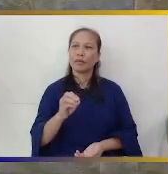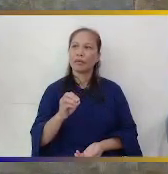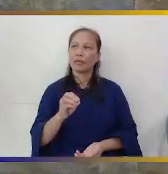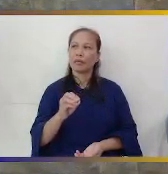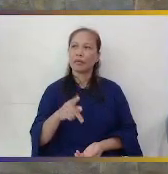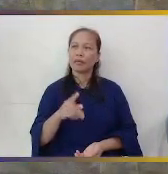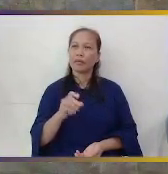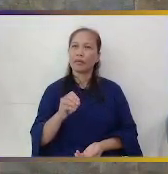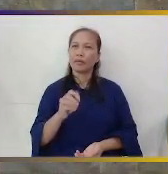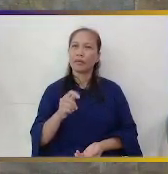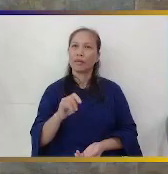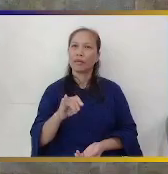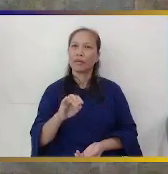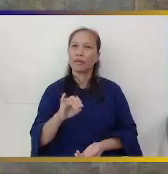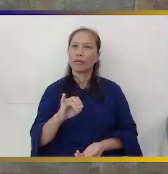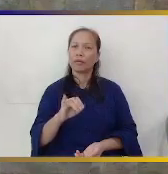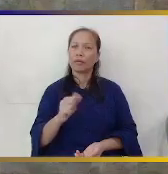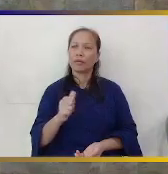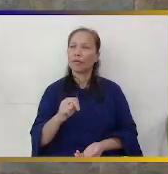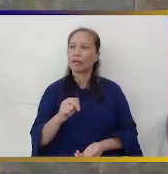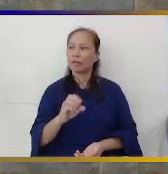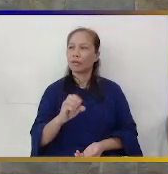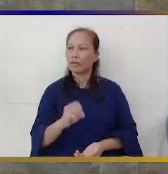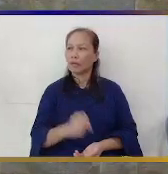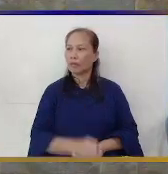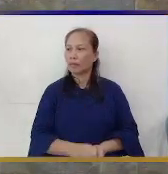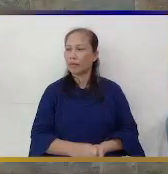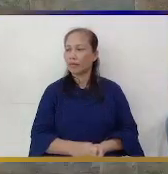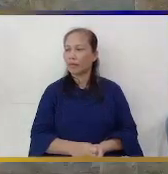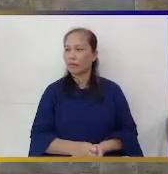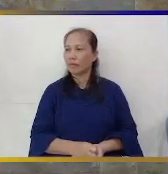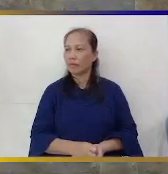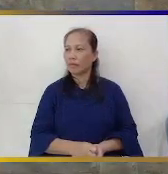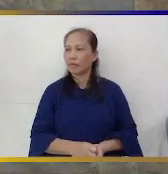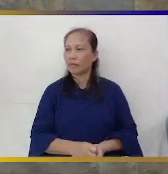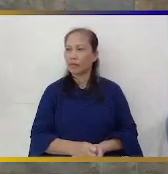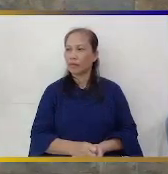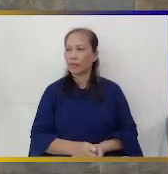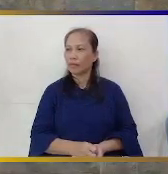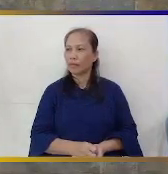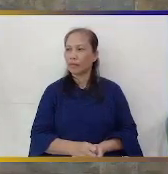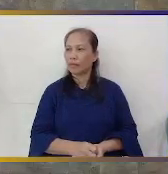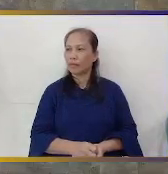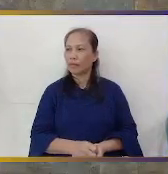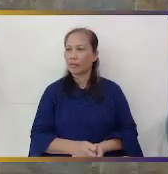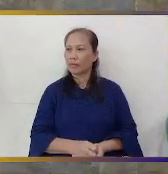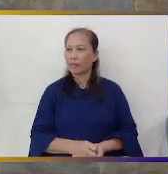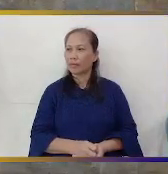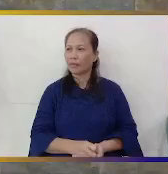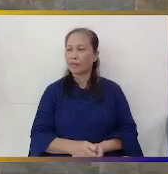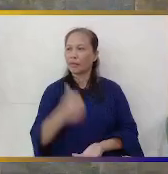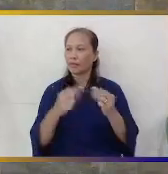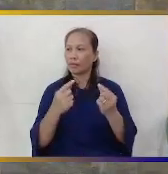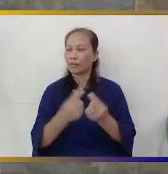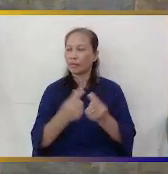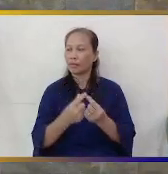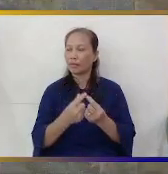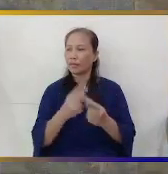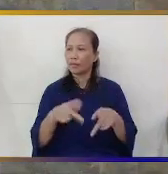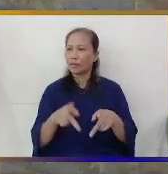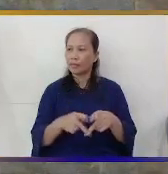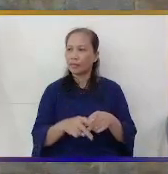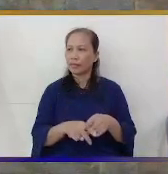pong mga petri Buu e petr brus or brus you see it pong mga ito mga kapatid ay